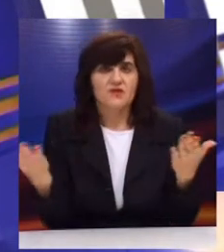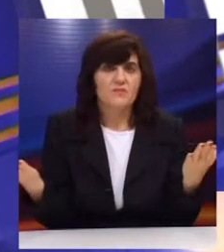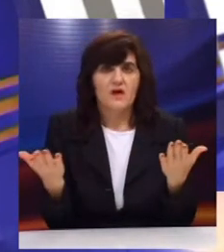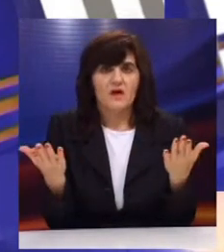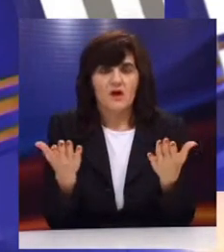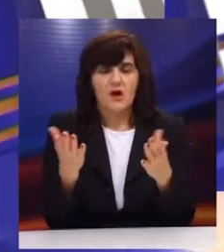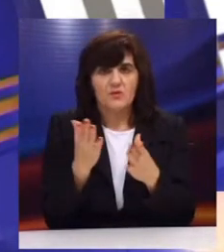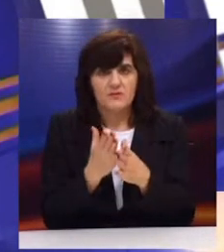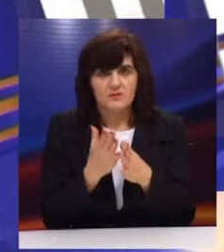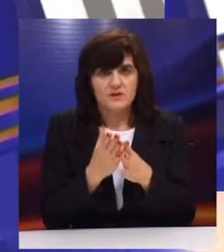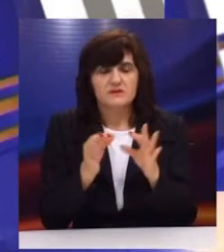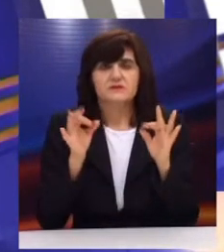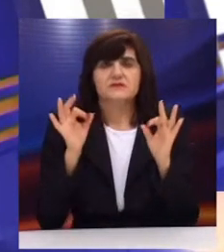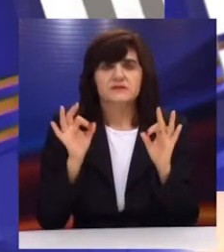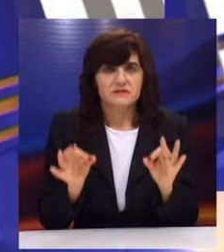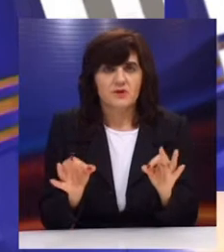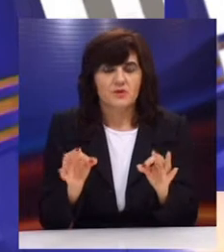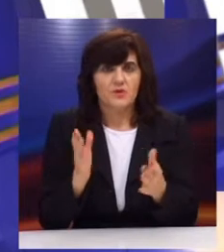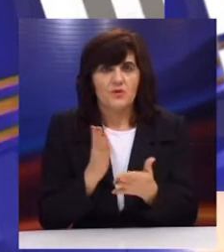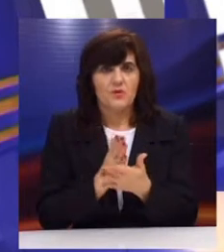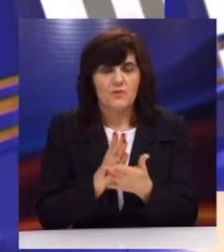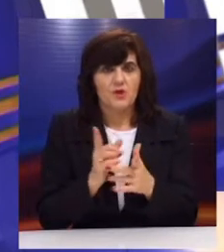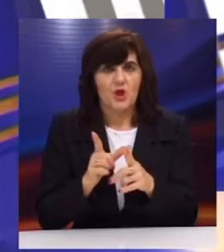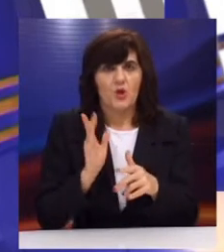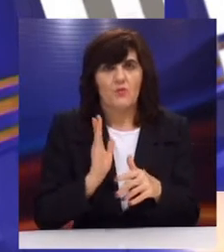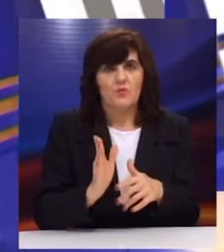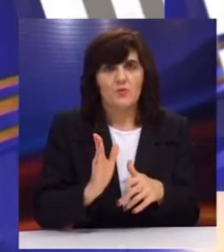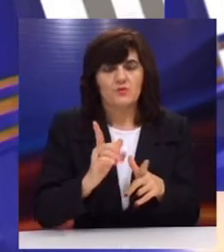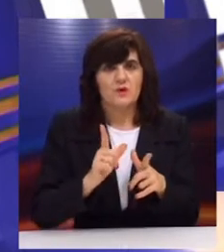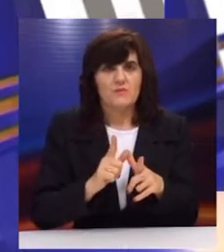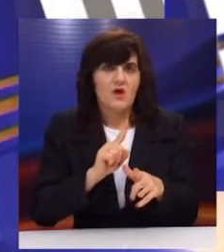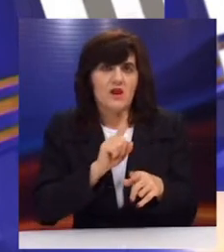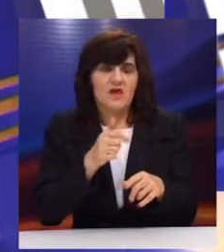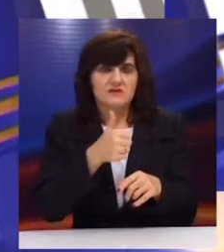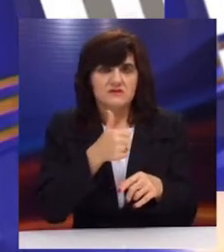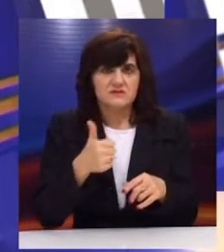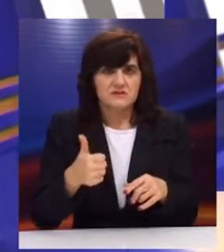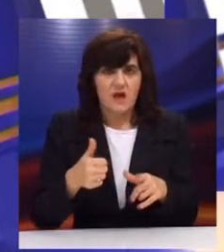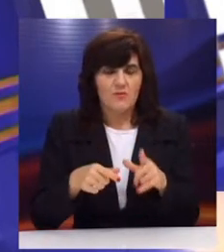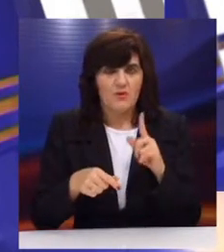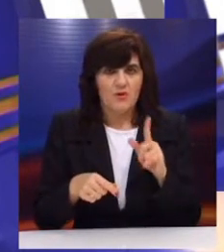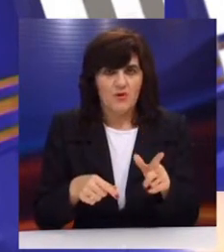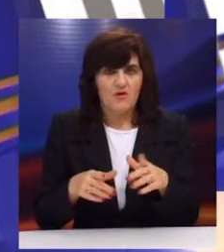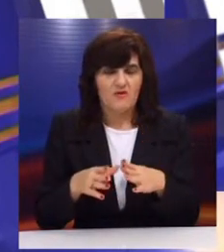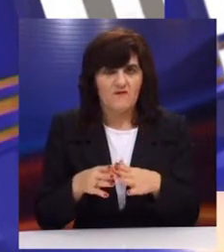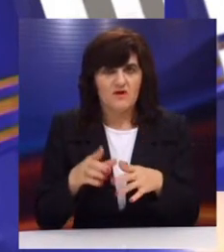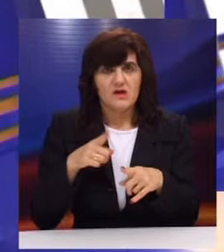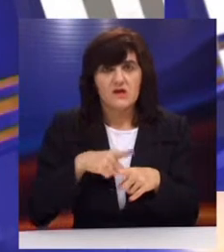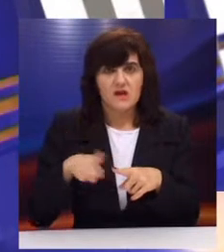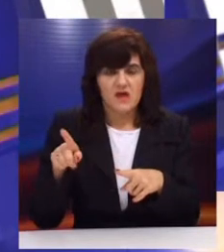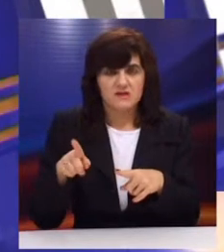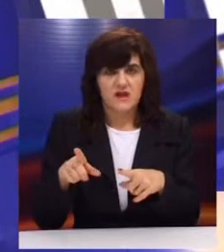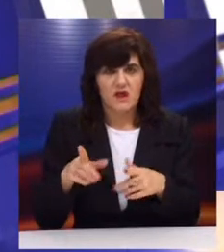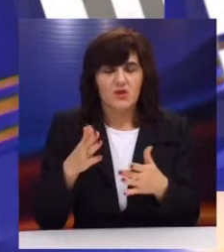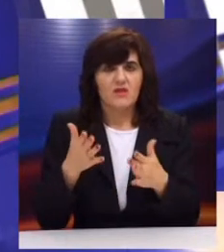to teći, ali sigurno će protesta i biti u buduće, jer će biti ne samo ovih razloga za